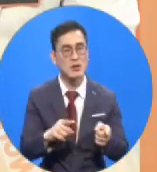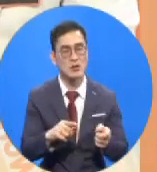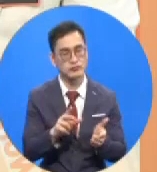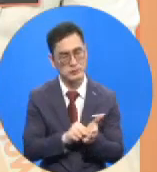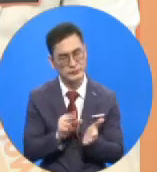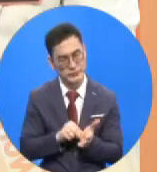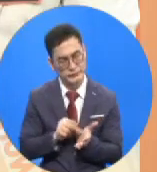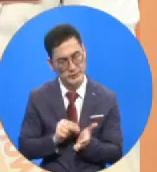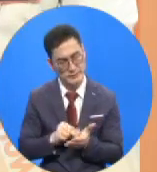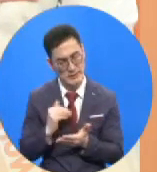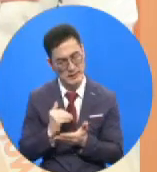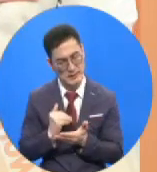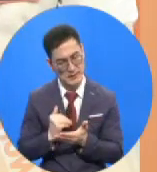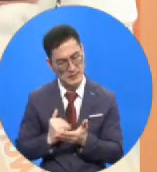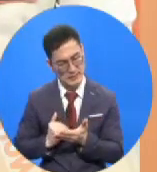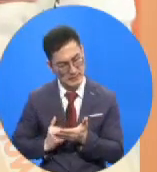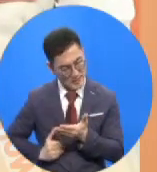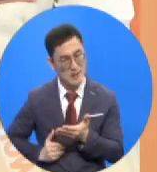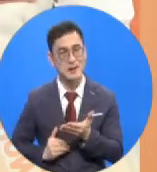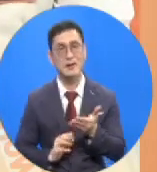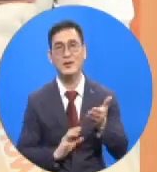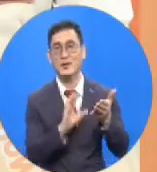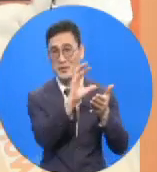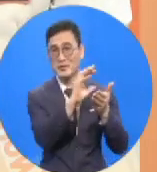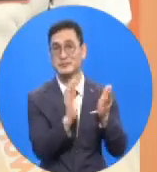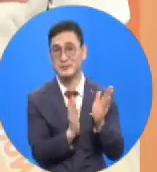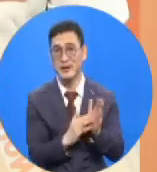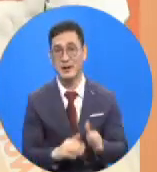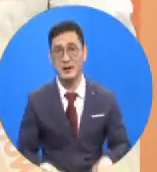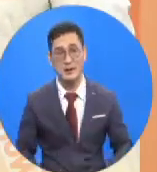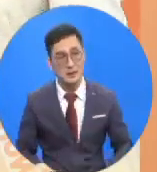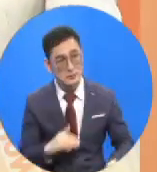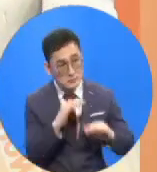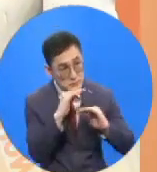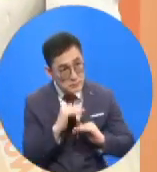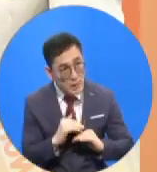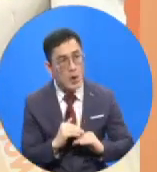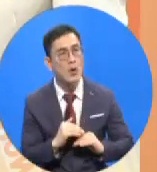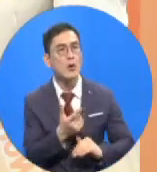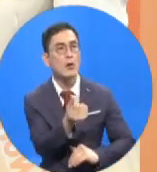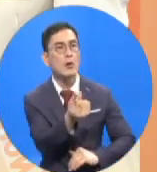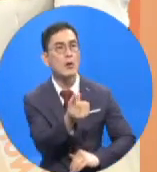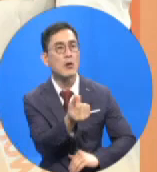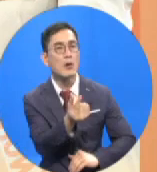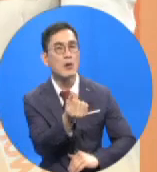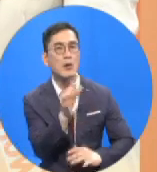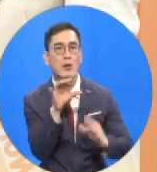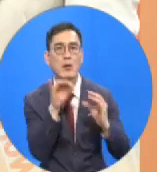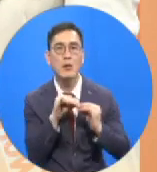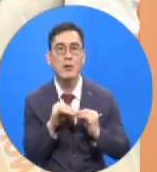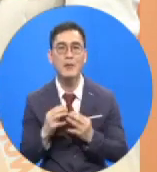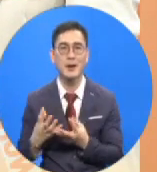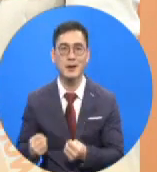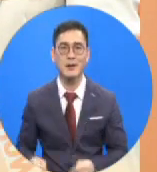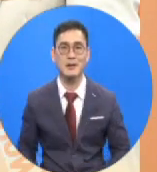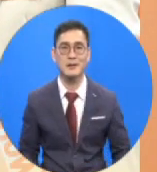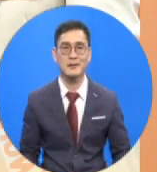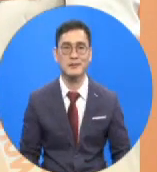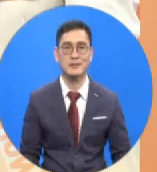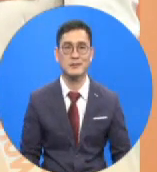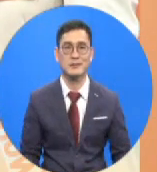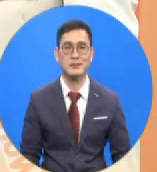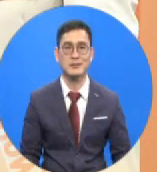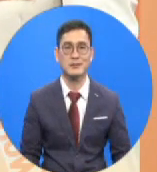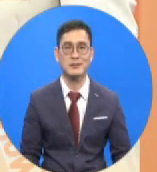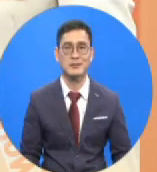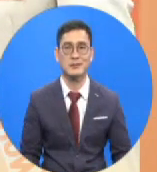많은 어지 지도 받고 있고 관심도 많이 갖고 있지 않느냐 & 그런 생각이 들고요 세번째로 이렇게 쓸 수 있는 사람이